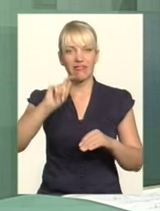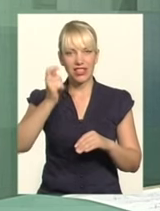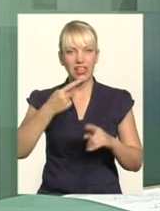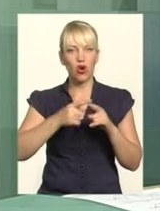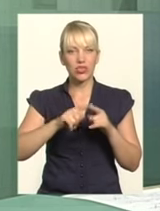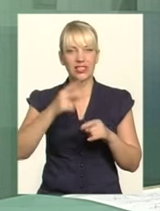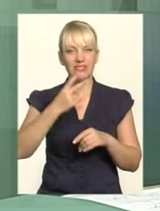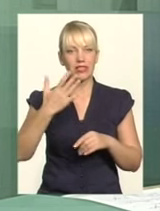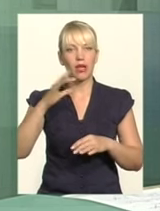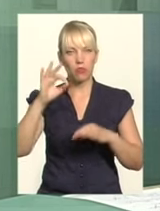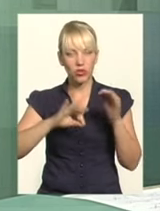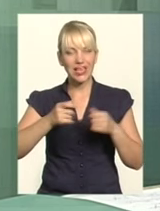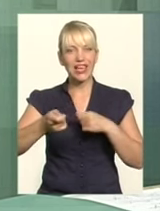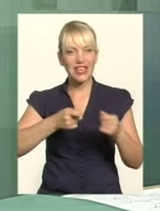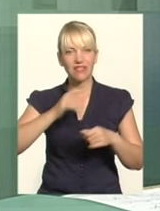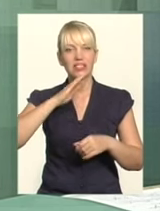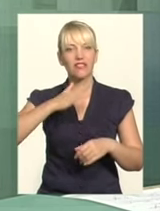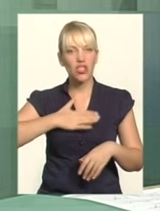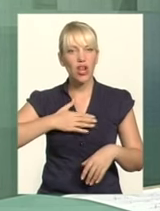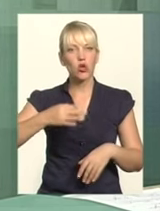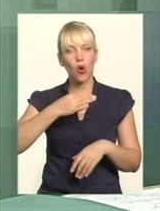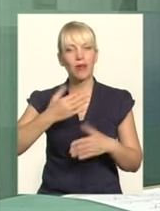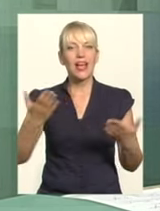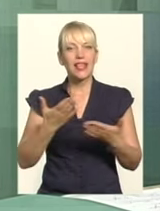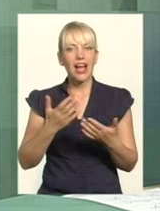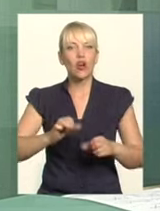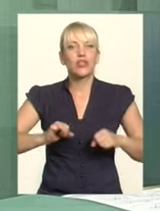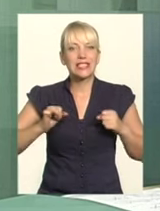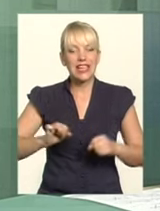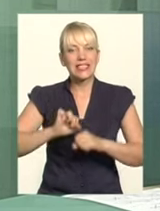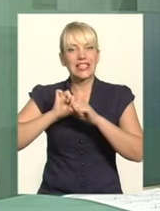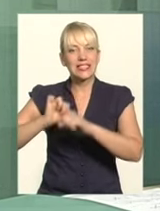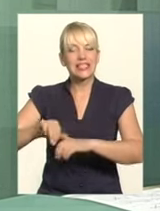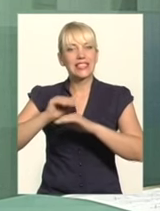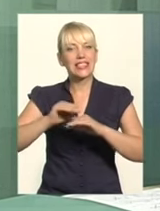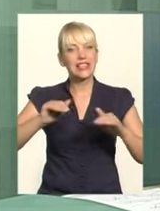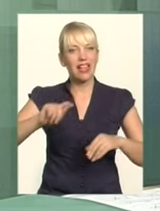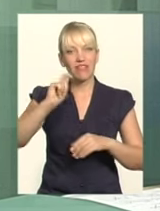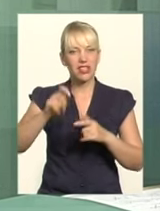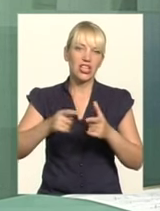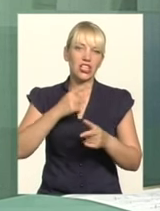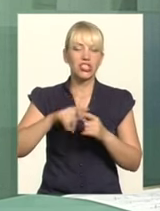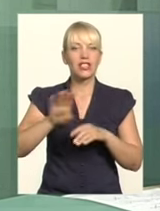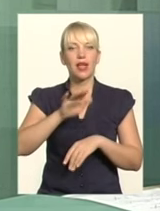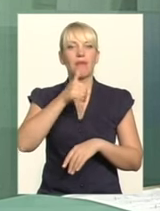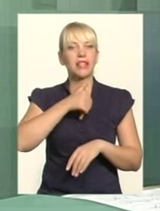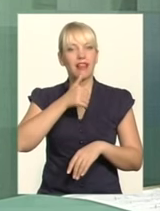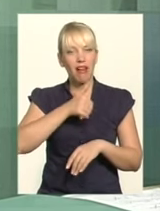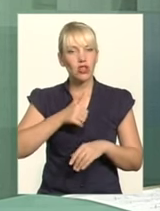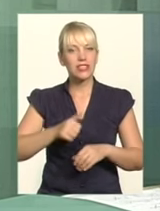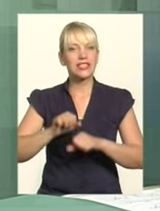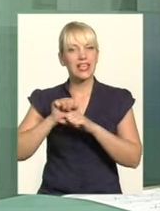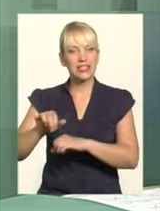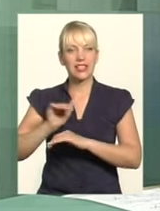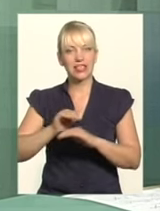керівництво нашої області якось питалося захистити дітей війни, чи не питалося? Це одне питання.